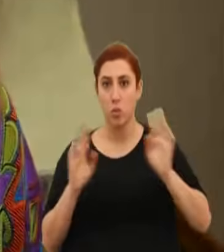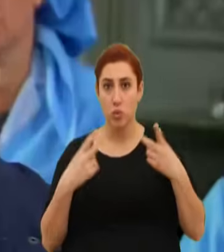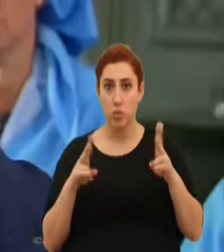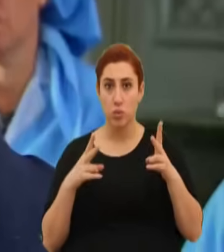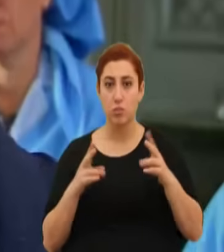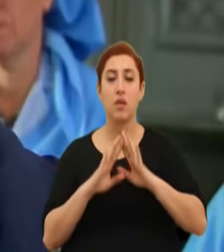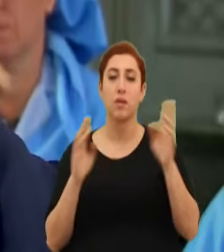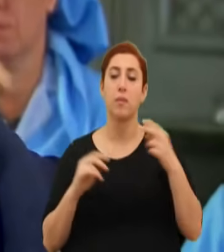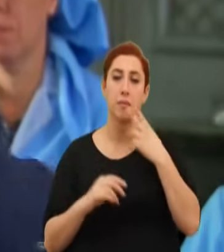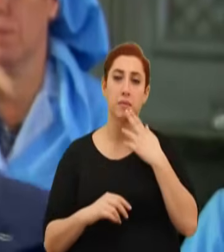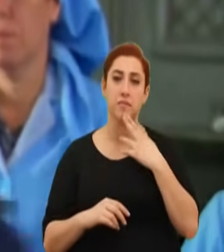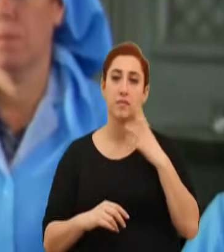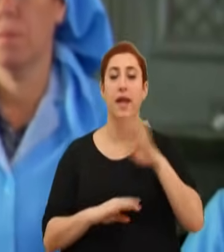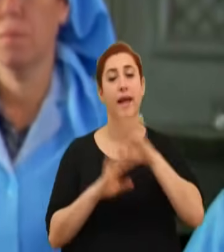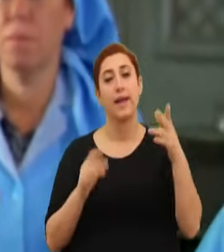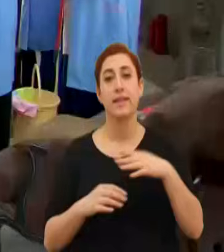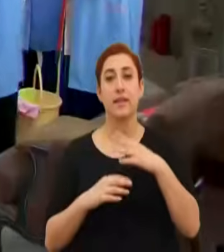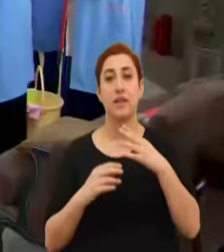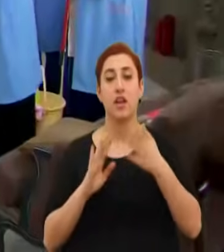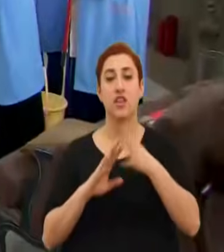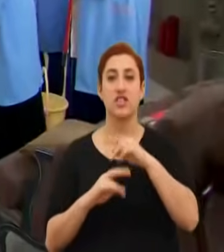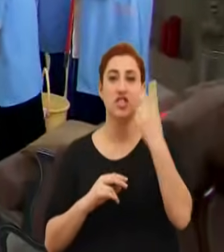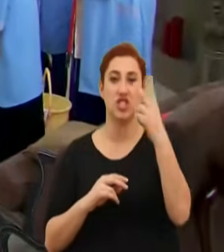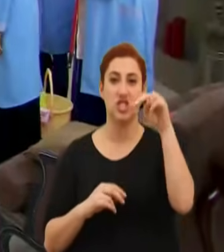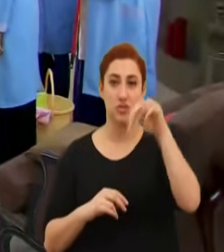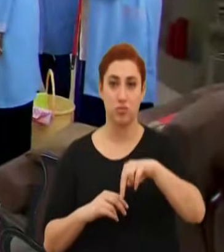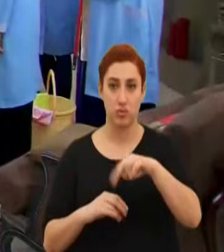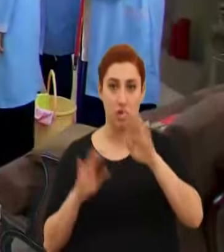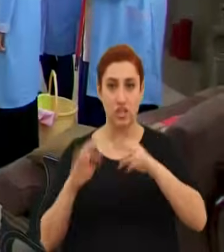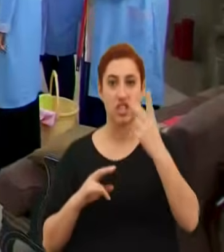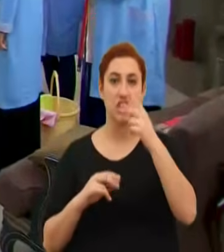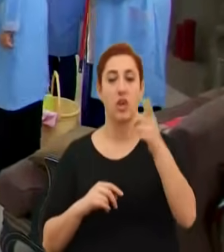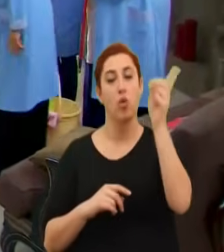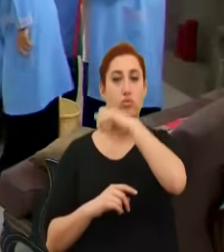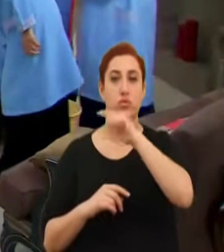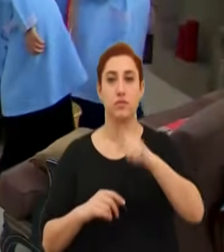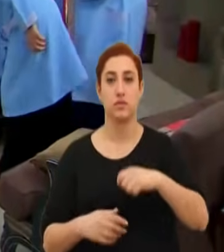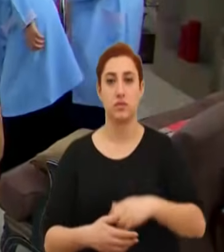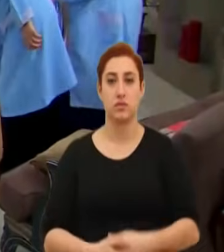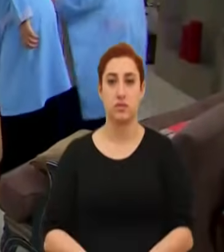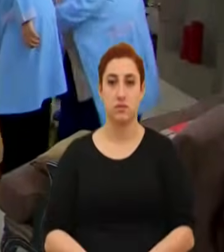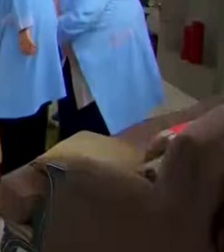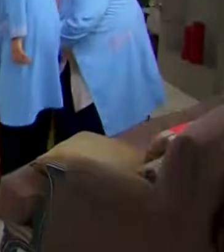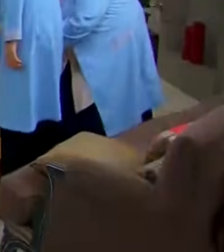olur mu? Tamam hanımefendi. Hadi arkadaşlar, iki kişi burada kalıyor, iki kişi diğer tarafa geçiyor.